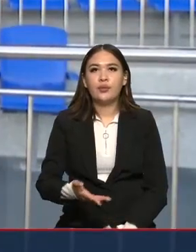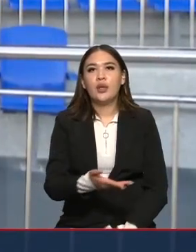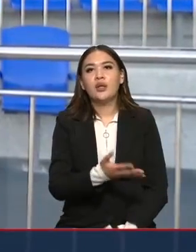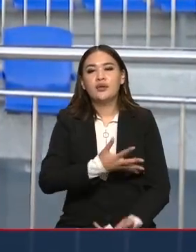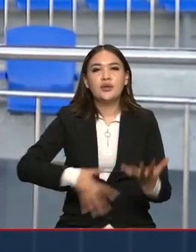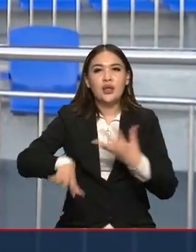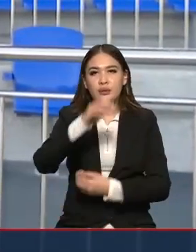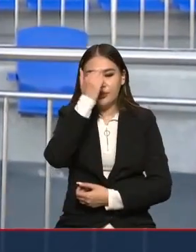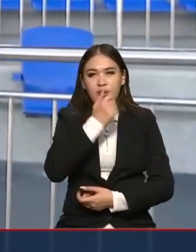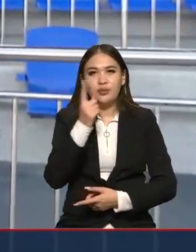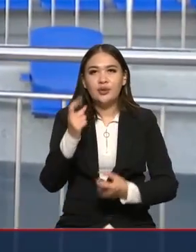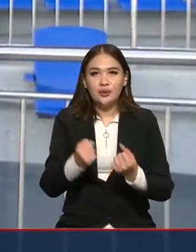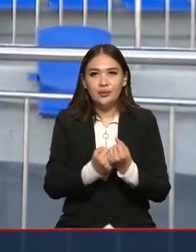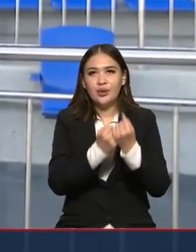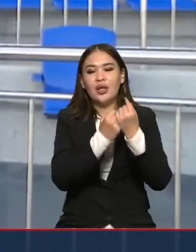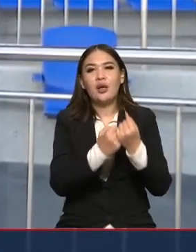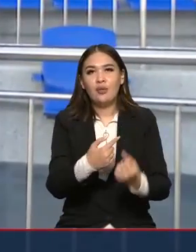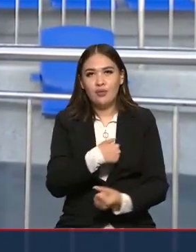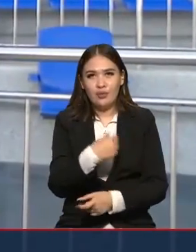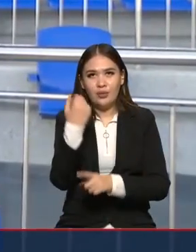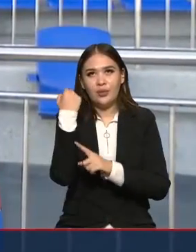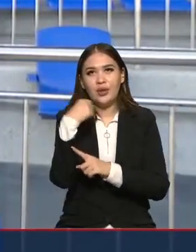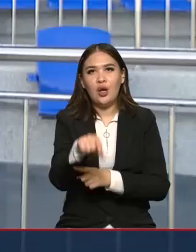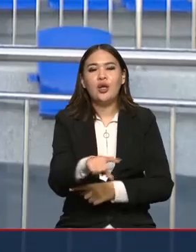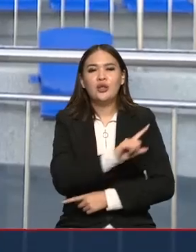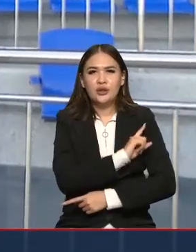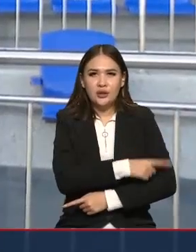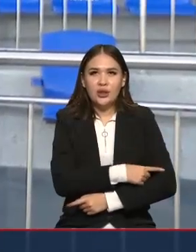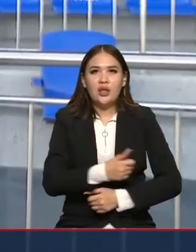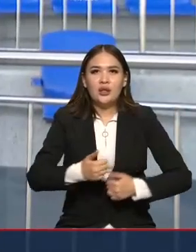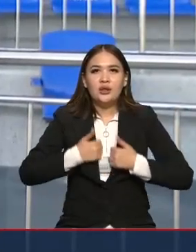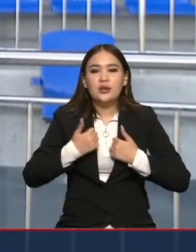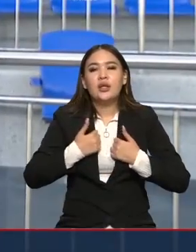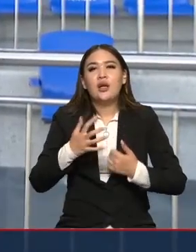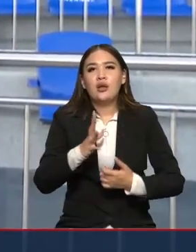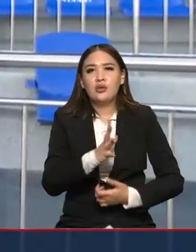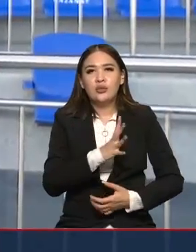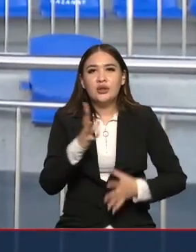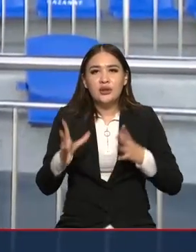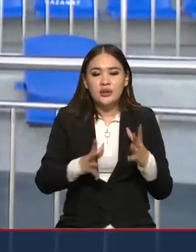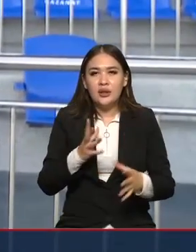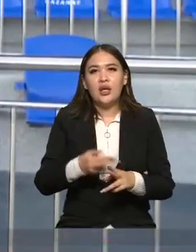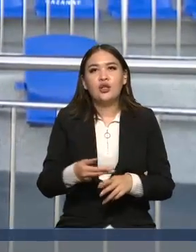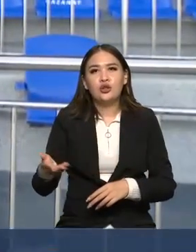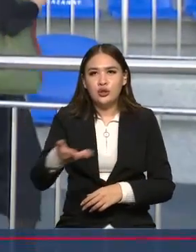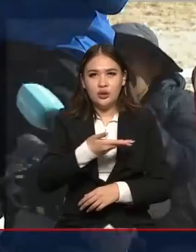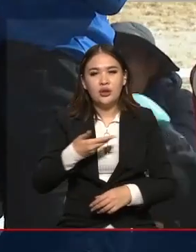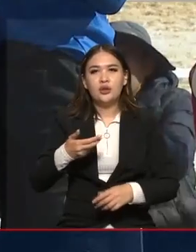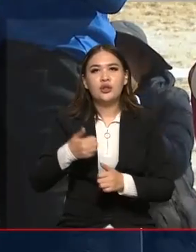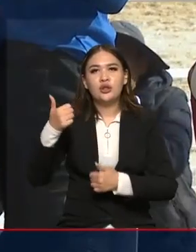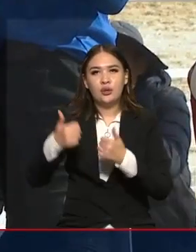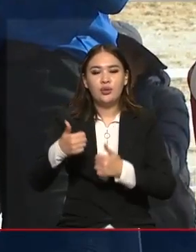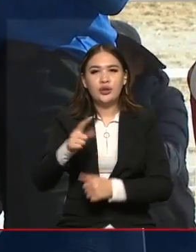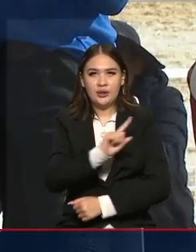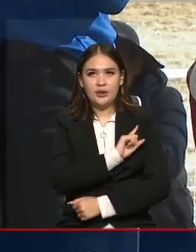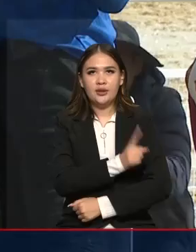Всем спасибо за поддержку. Мы одержали победу. Мы долго и упорно готовились к этому событию. Наши соперники очень сильные. По